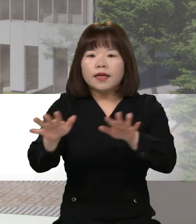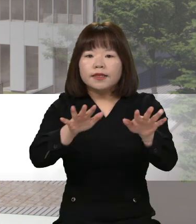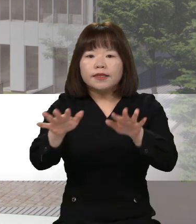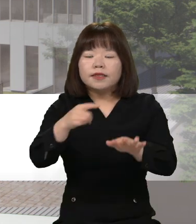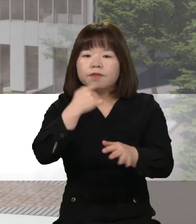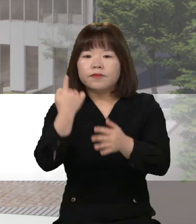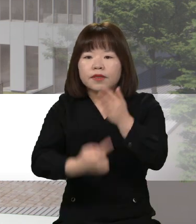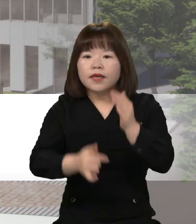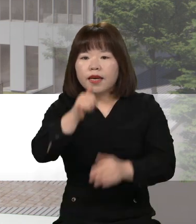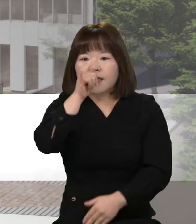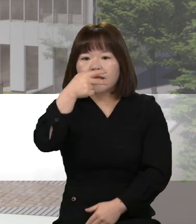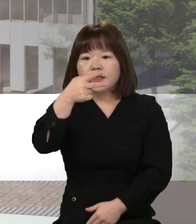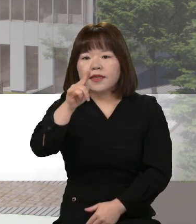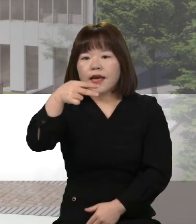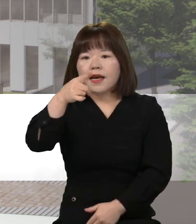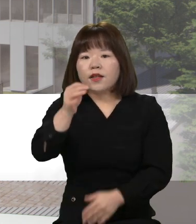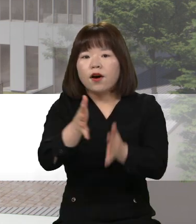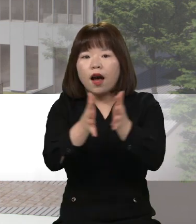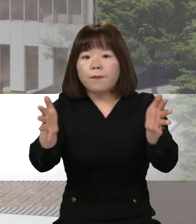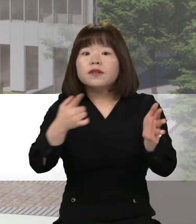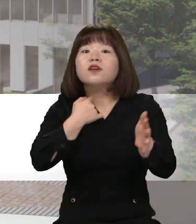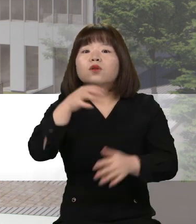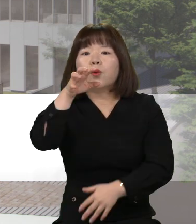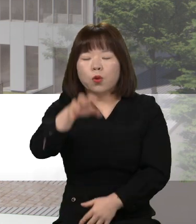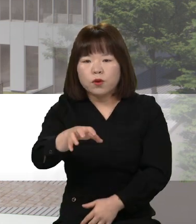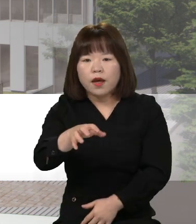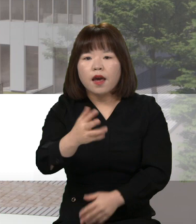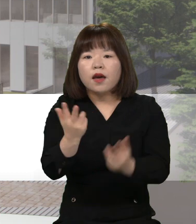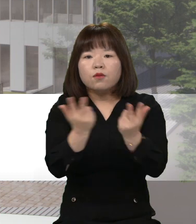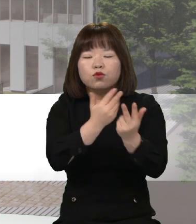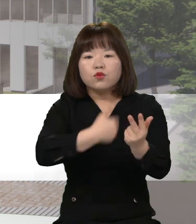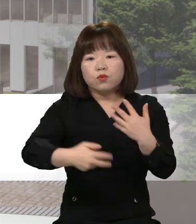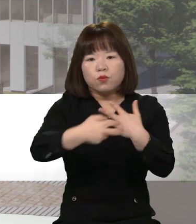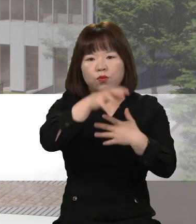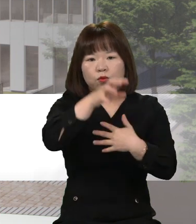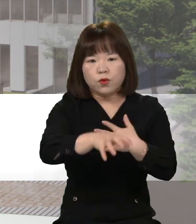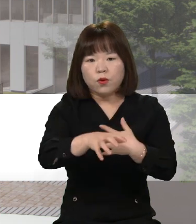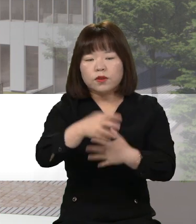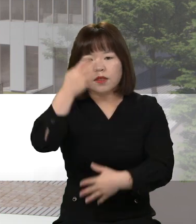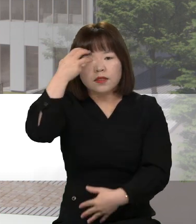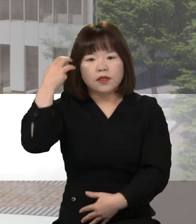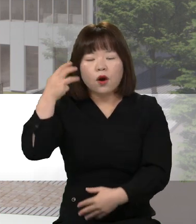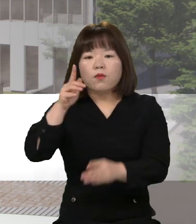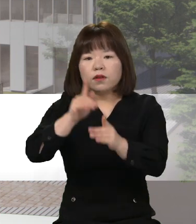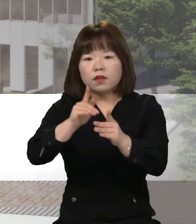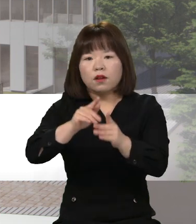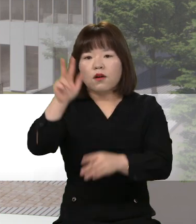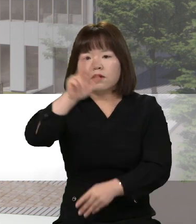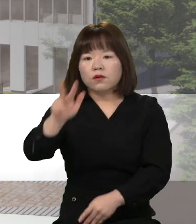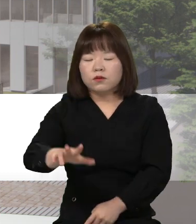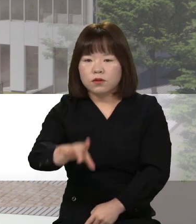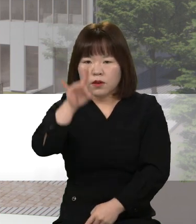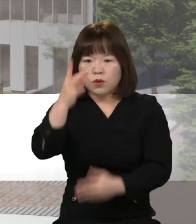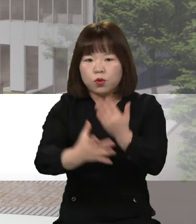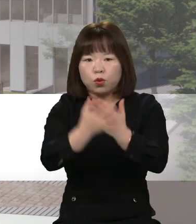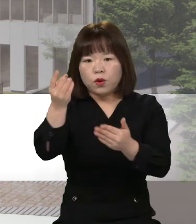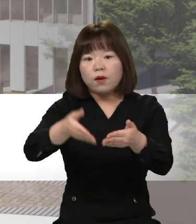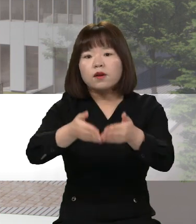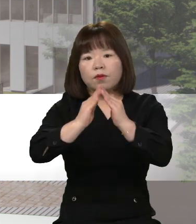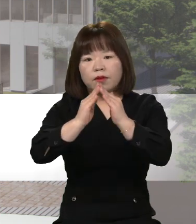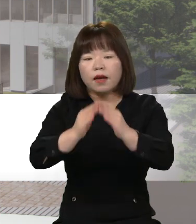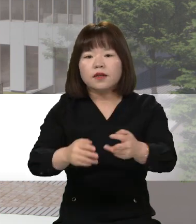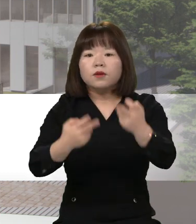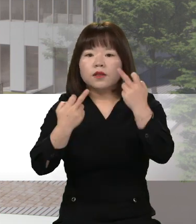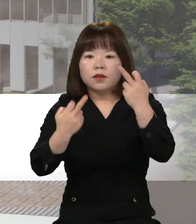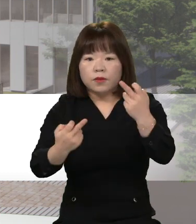포항시는 지진 피해를 입은 대성아파트가 있던 부지에 북구 보건소 및 재난 트라우마 센터를 전국 최초로 통합 건립합니다